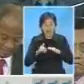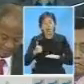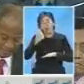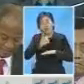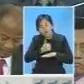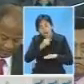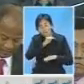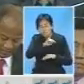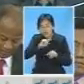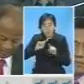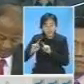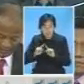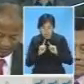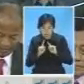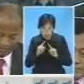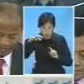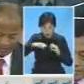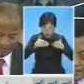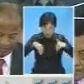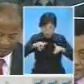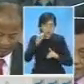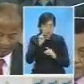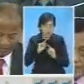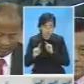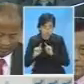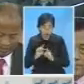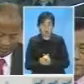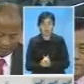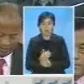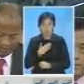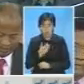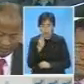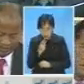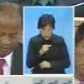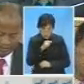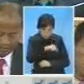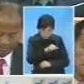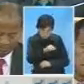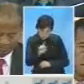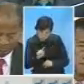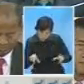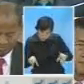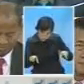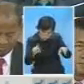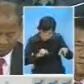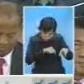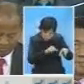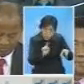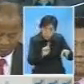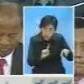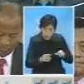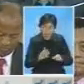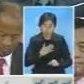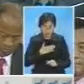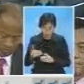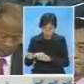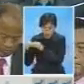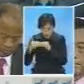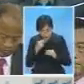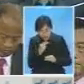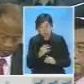ท่านแล้วก็ประสานกับกรมชลประทานเป็นคนพาไปชี้จุดให้ปั้นคลองประปาทั้งสองฝั่งครับยืนยันชัดเจนนะครับว่าผมเอง